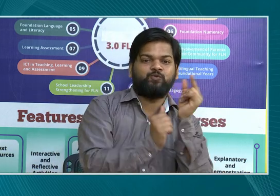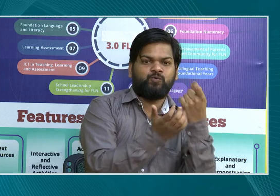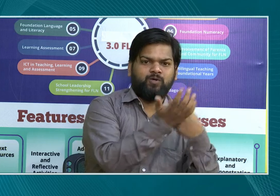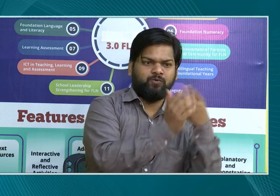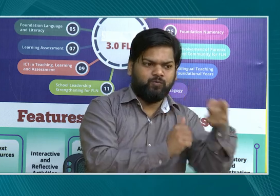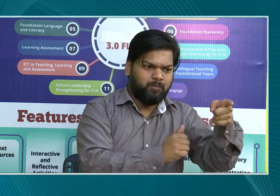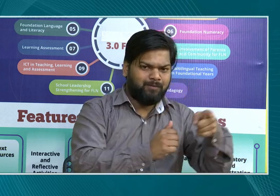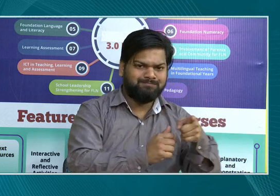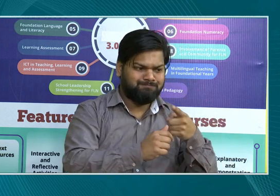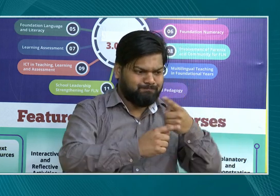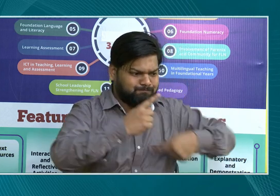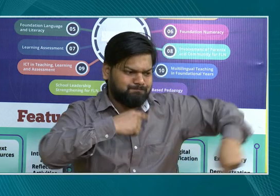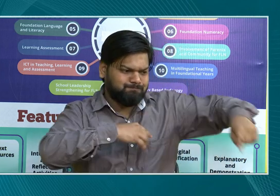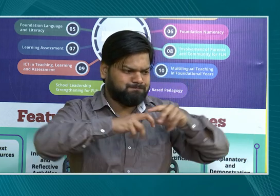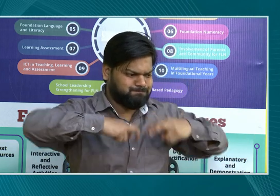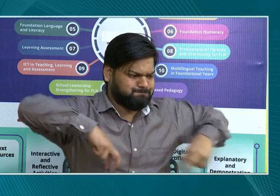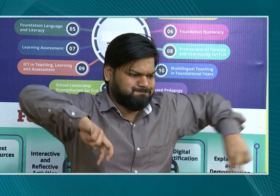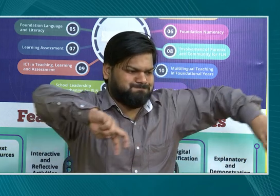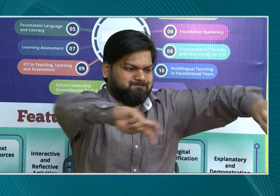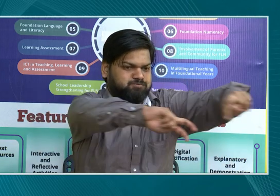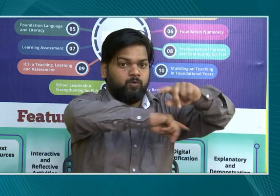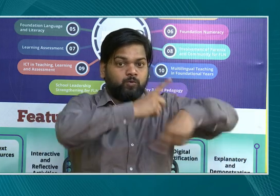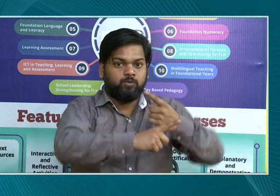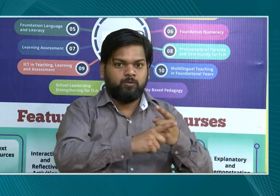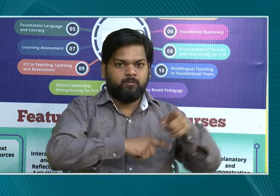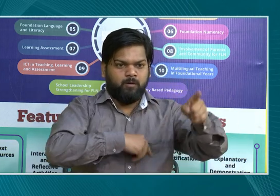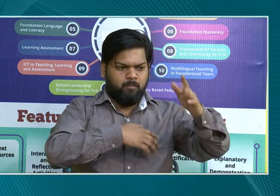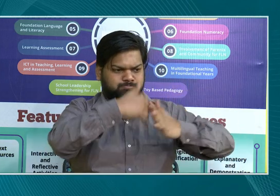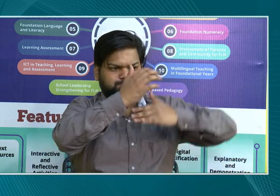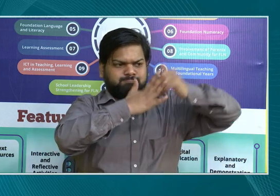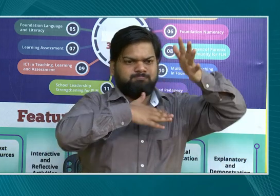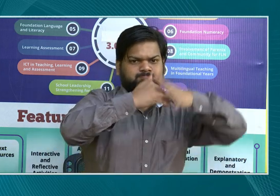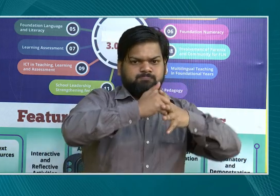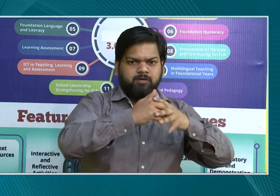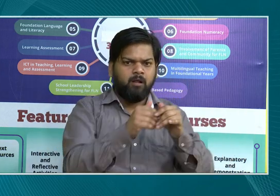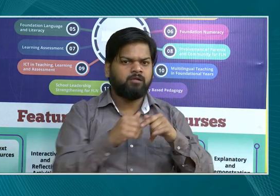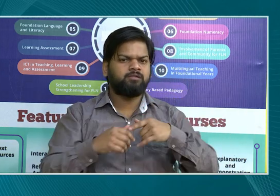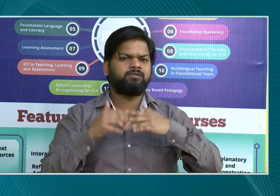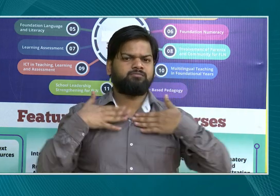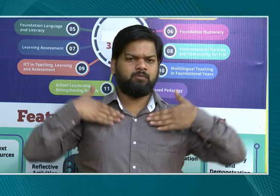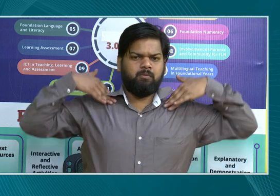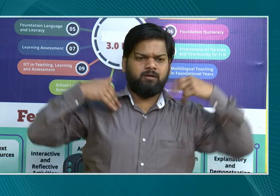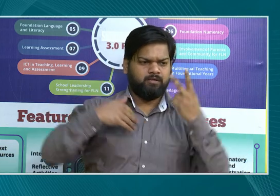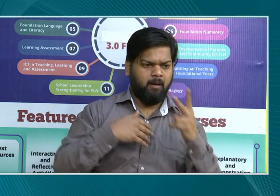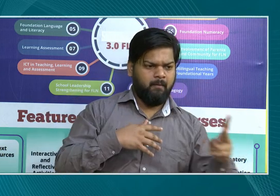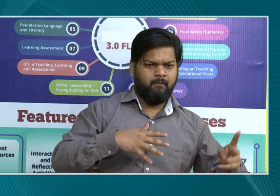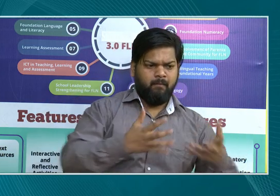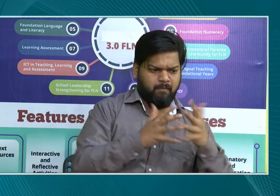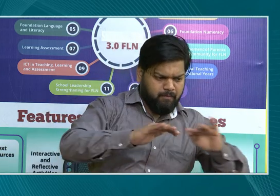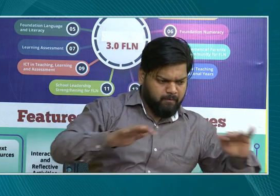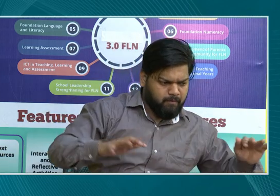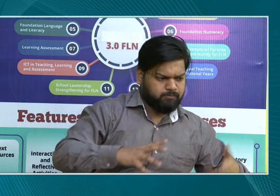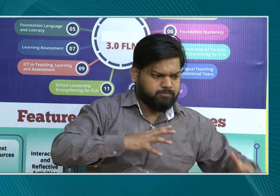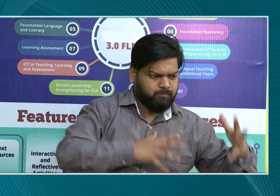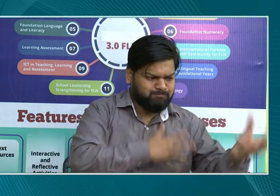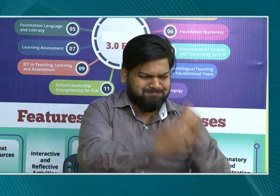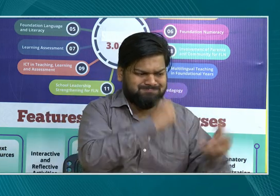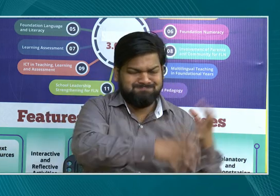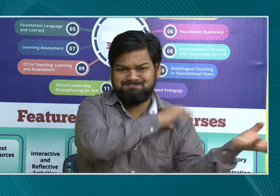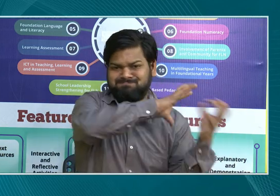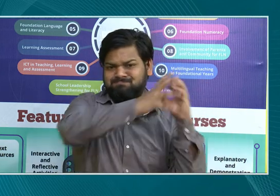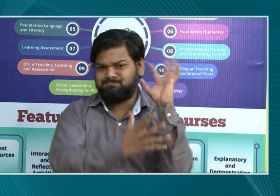महल को सबसे पहले लूट जाता है लूटने के बाद उसको गिरने की कागर पर वो खड़े हो जाते हैं तो महल का घेराव शुरू हो जाता